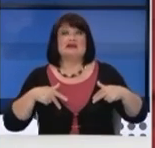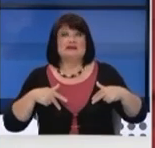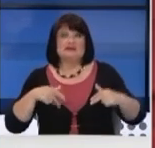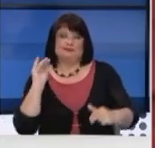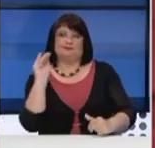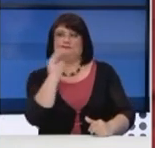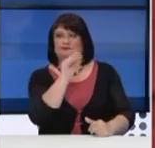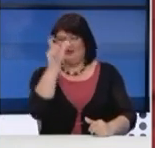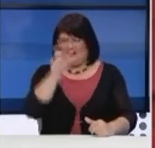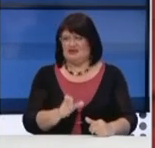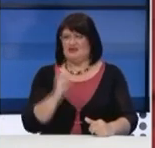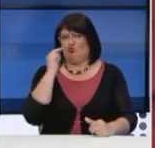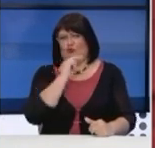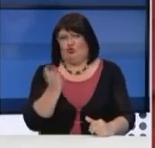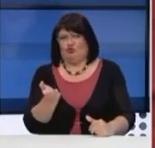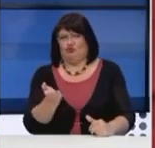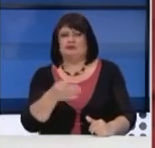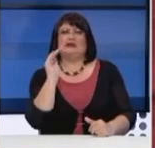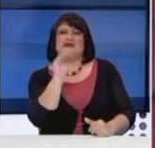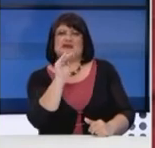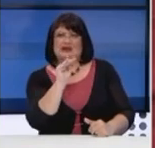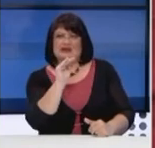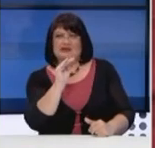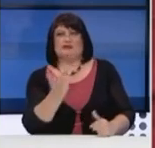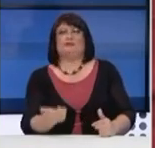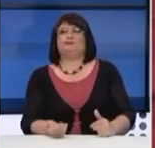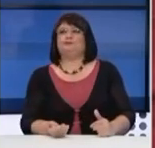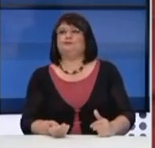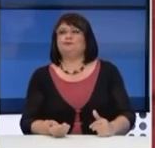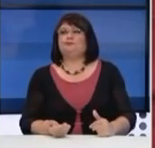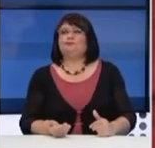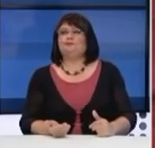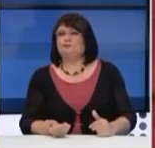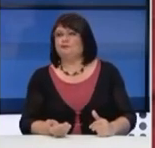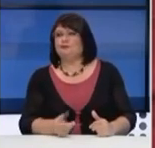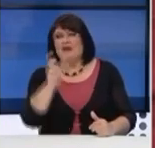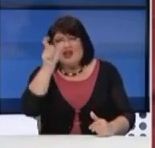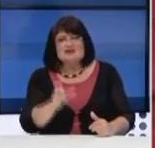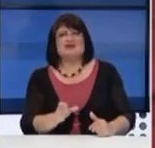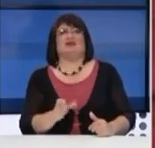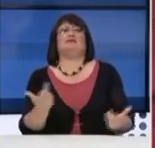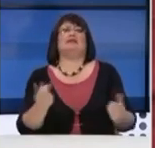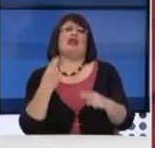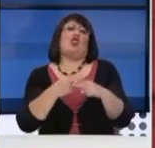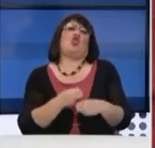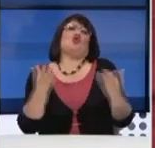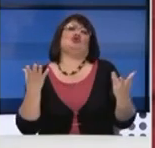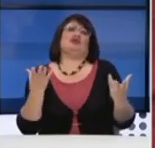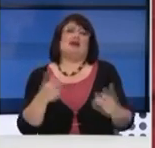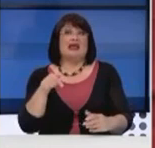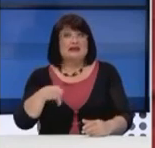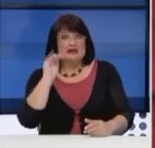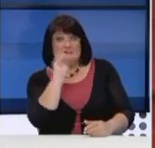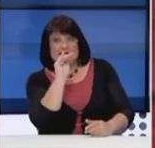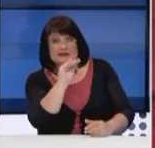τις χώρες, εσείς, πάρτε εσείς το μεγαλείο. Να συγκαλέσετε εσείς στην Αθήνα